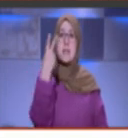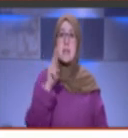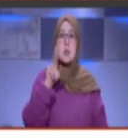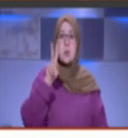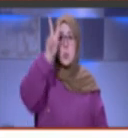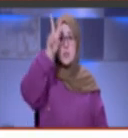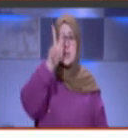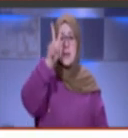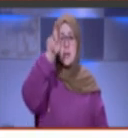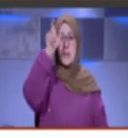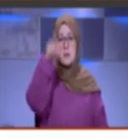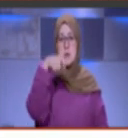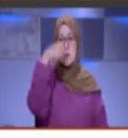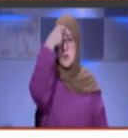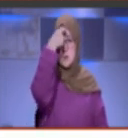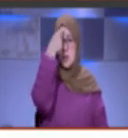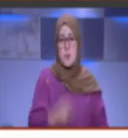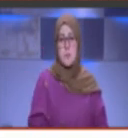8,672 إصابة.